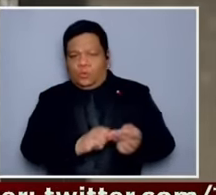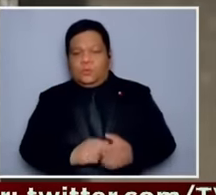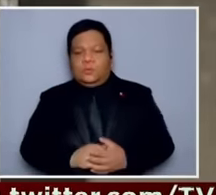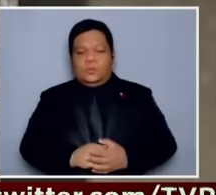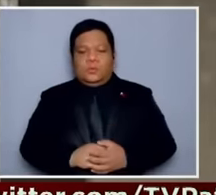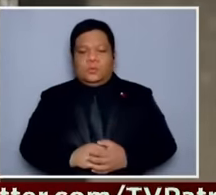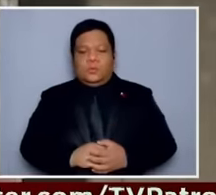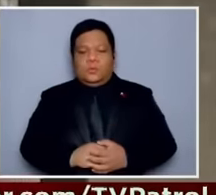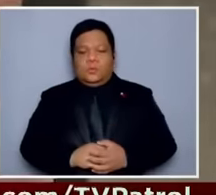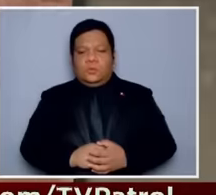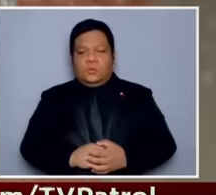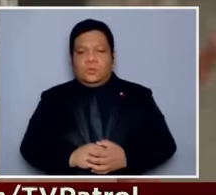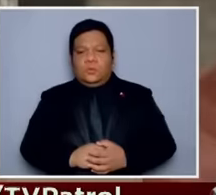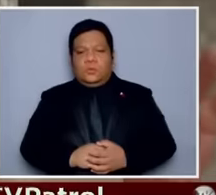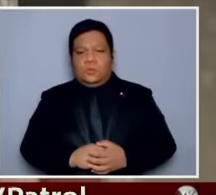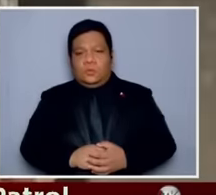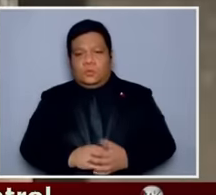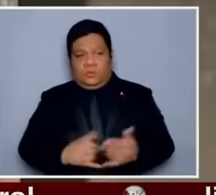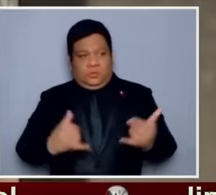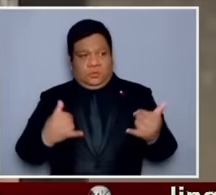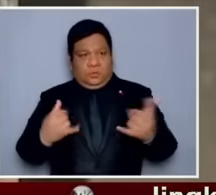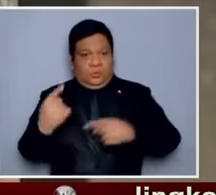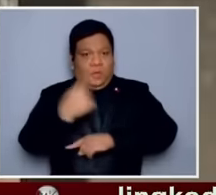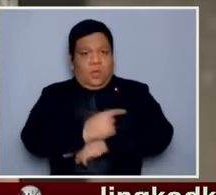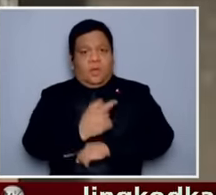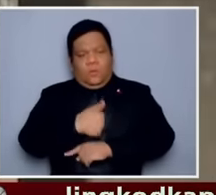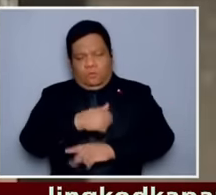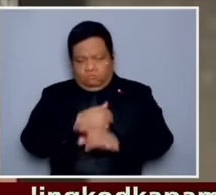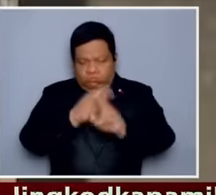Ngayong araw na ito, kinikilala rin natin sila